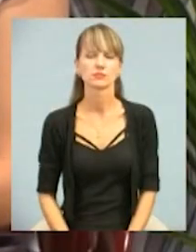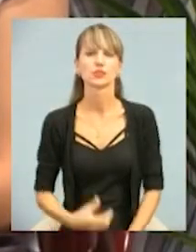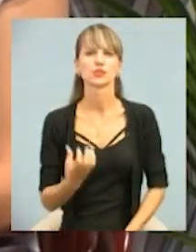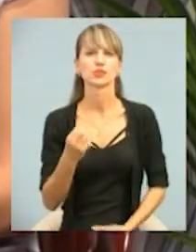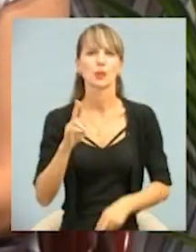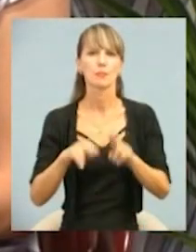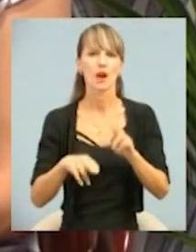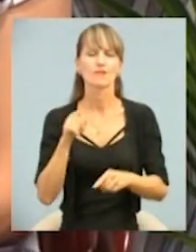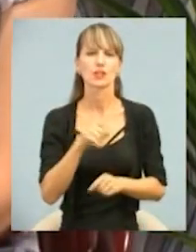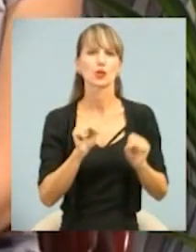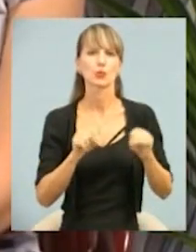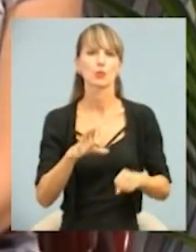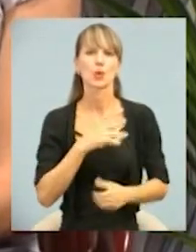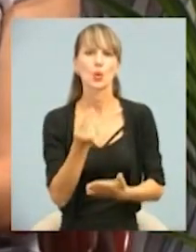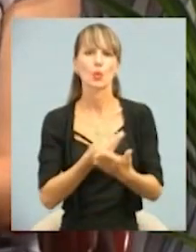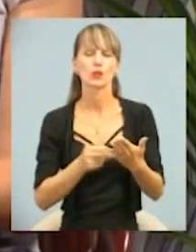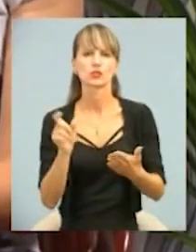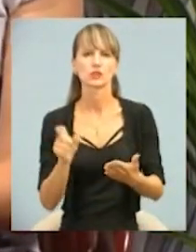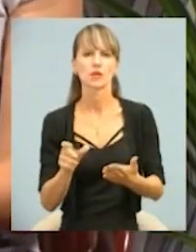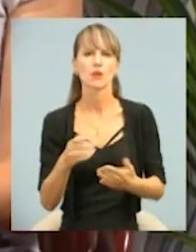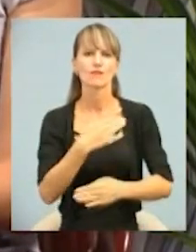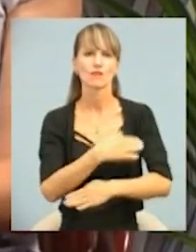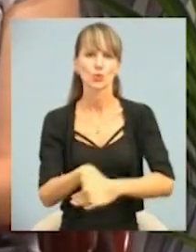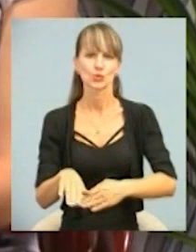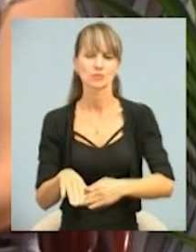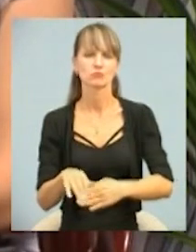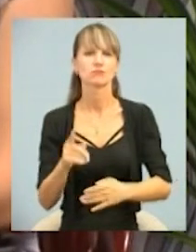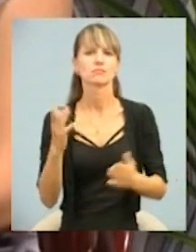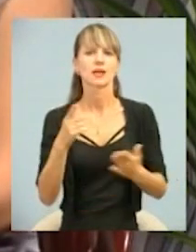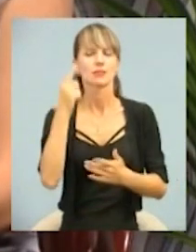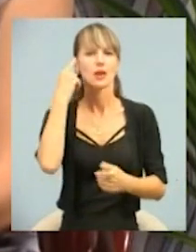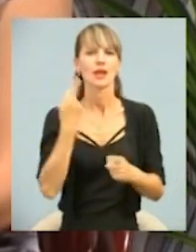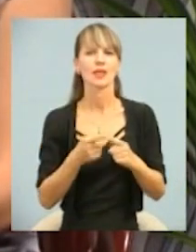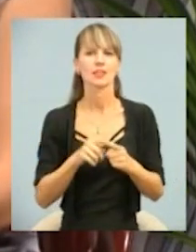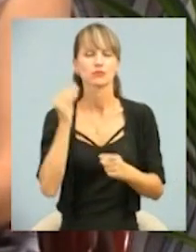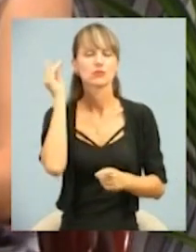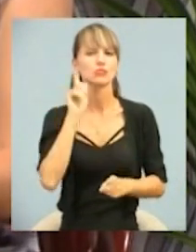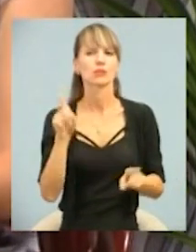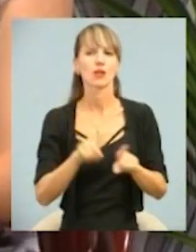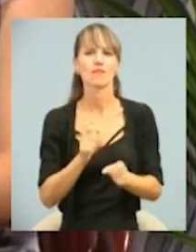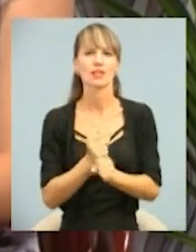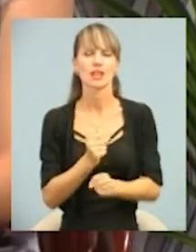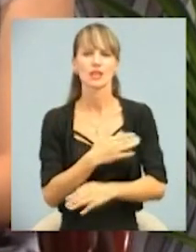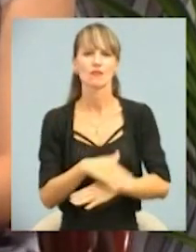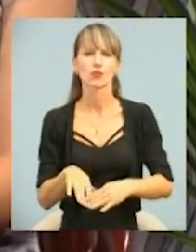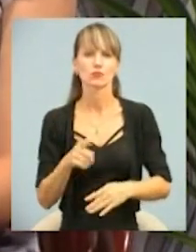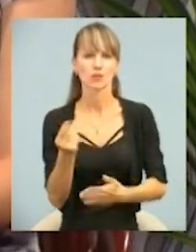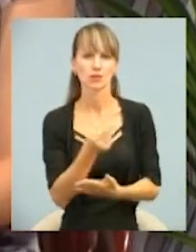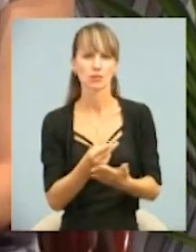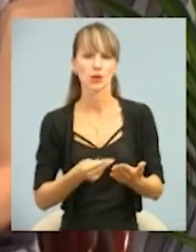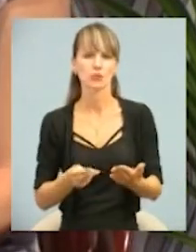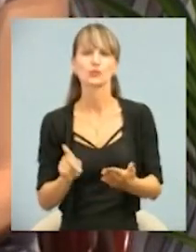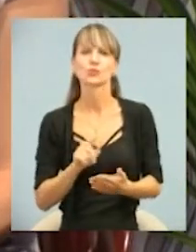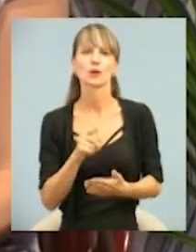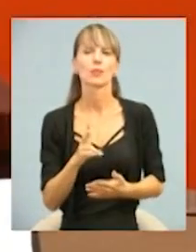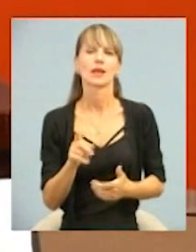А ще маляри, вони можуть бути художниками вулиці. Як ти розумієш це поняття? Що вони такого роблять на вулиці? Вони розмальовують